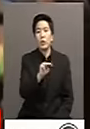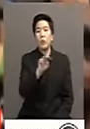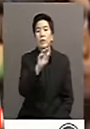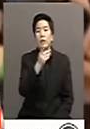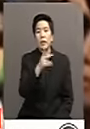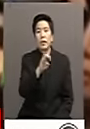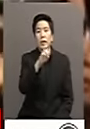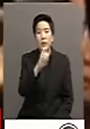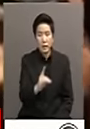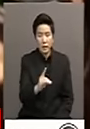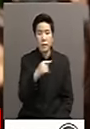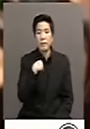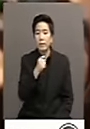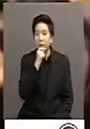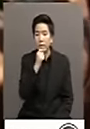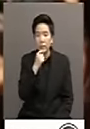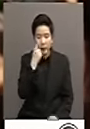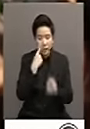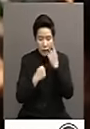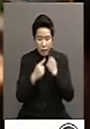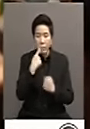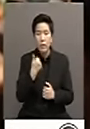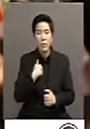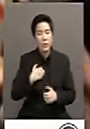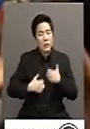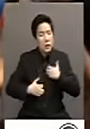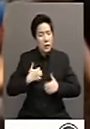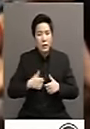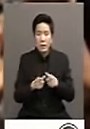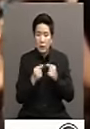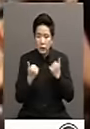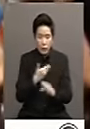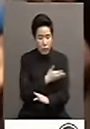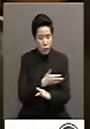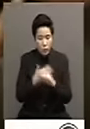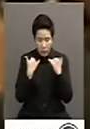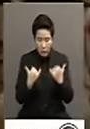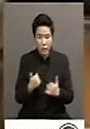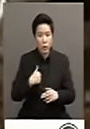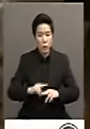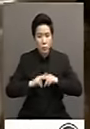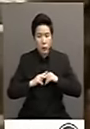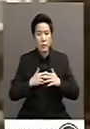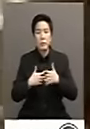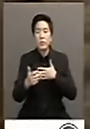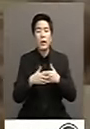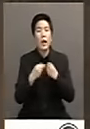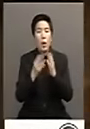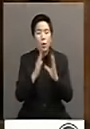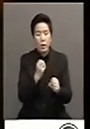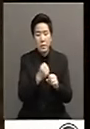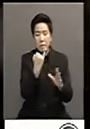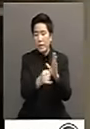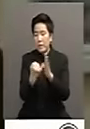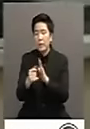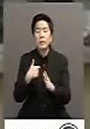รมก็ให้สัมภาษณ์ทั้งน้ำตาบอกว่ารู้สึกทุกข์ใจเกี่ยวกับเรื่องนี้มาโดยตลอด ส่วนตัวก็โอโหสิกรรมให้กับผู้ที่กระทำผิดไปน